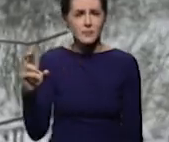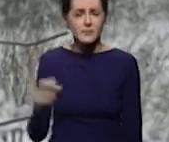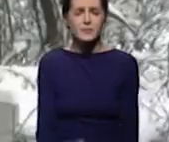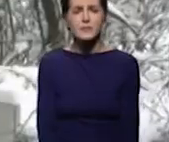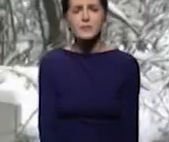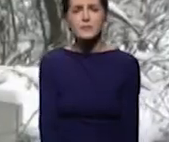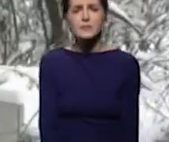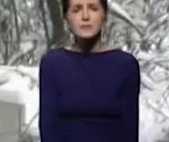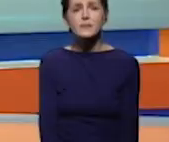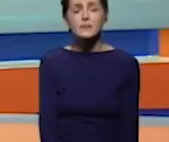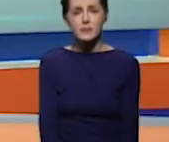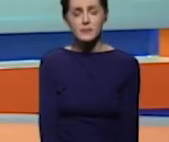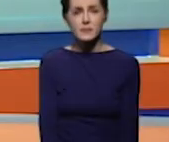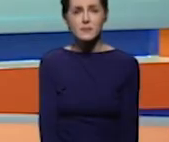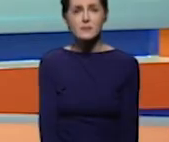сил.